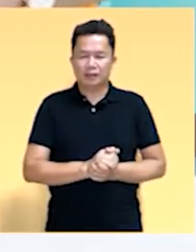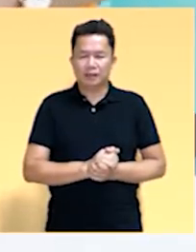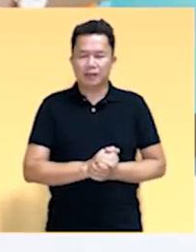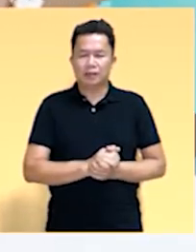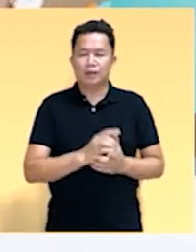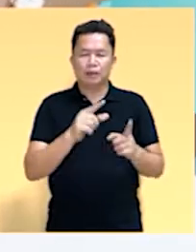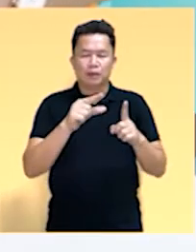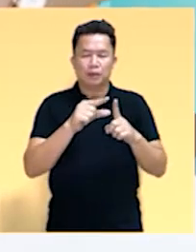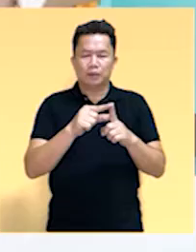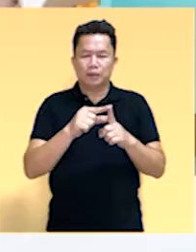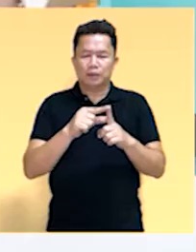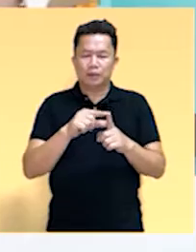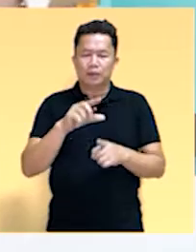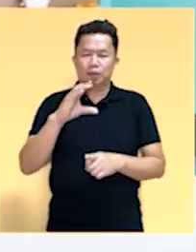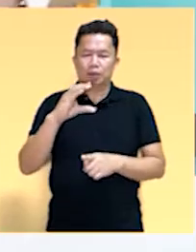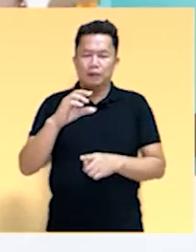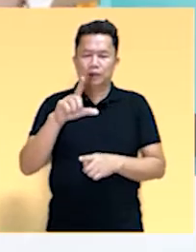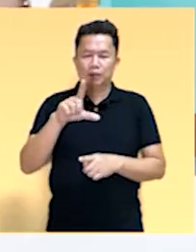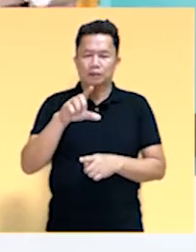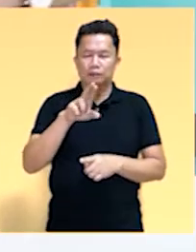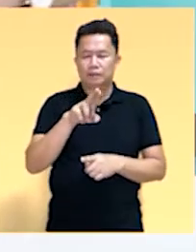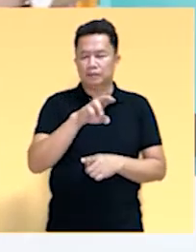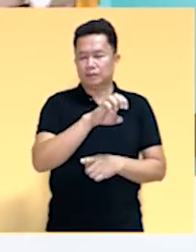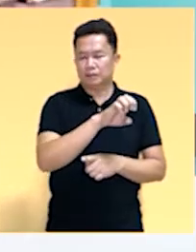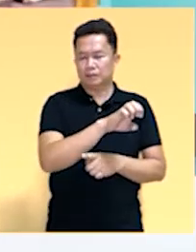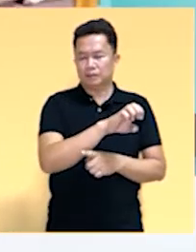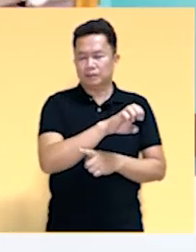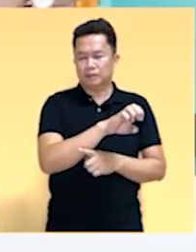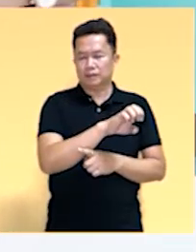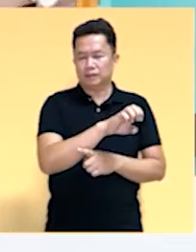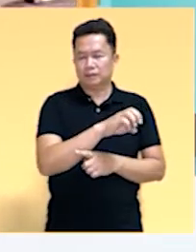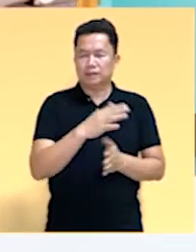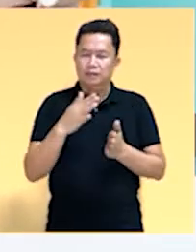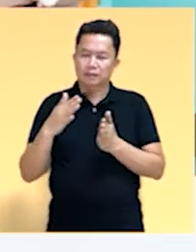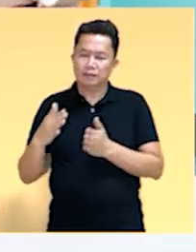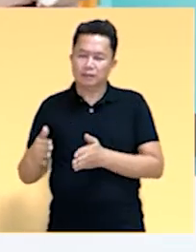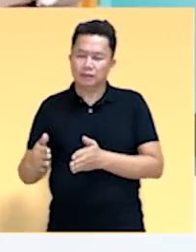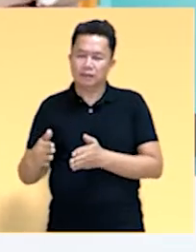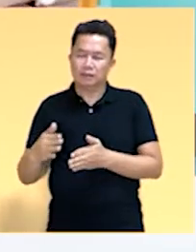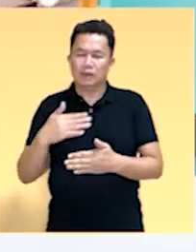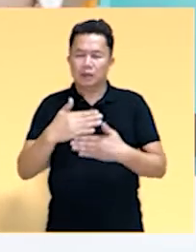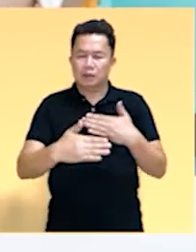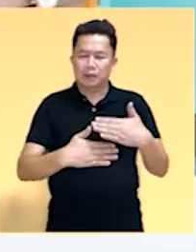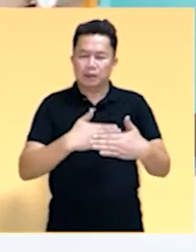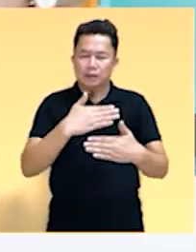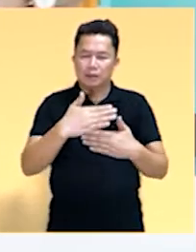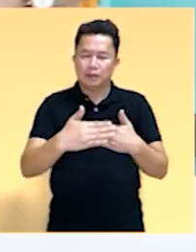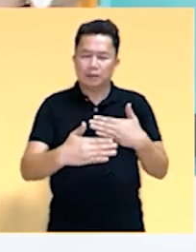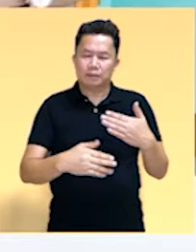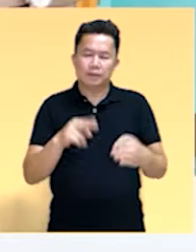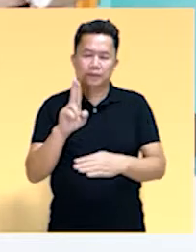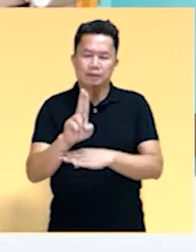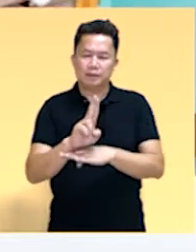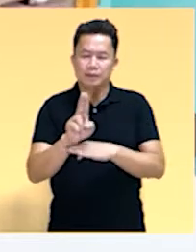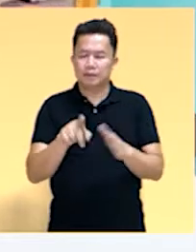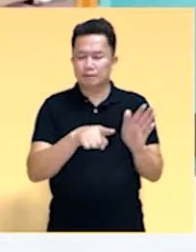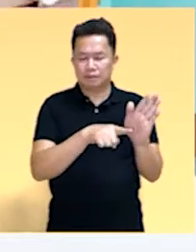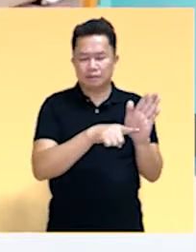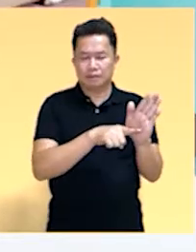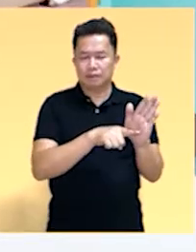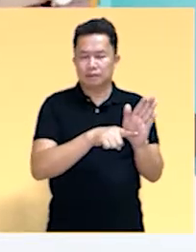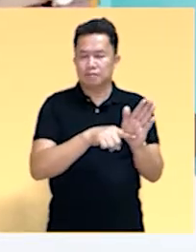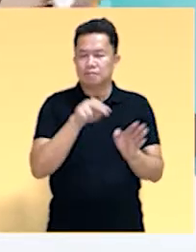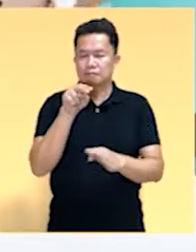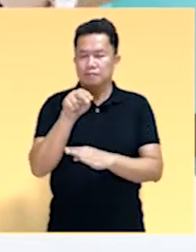Word clue. Natira. Operation to be used. Subtraction.